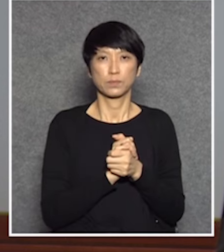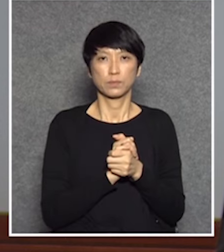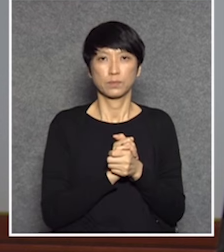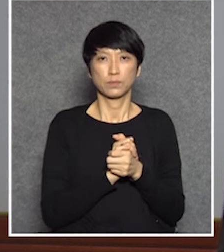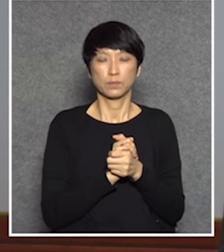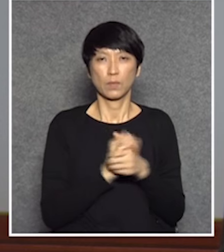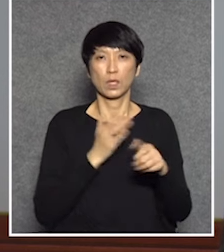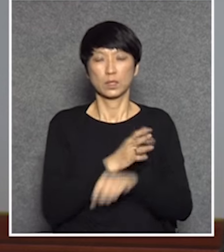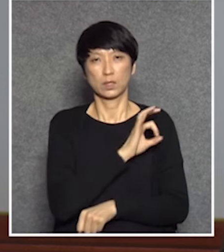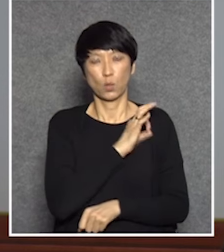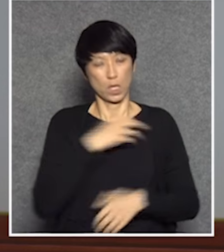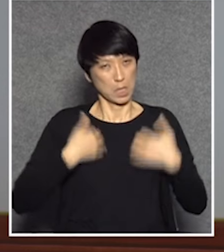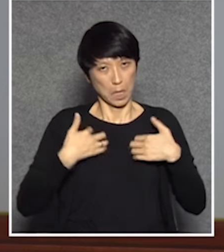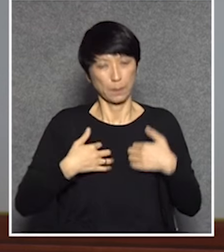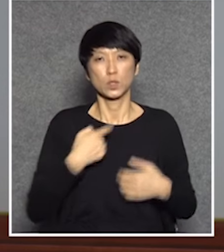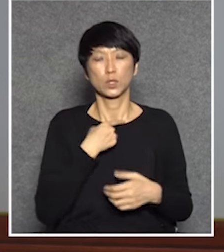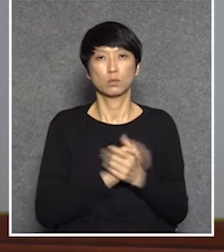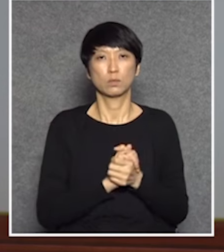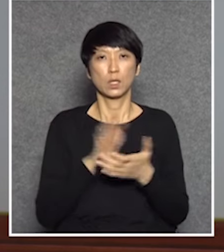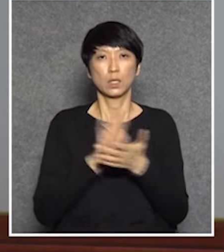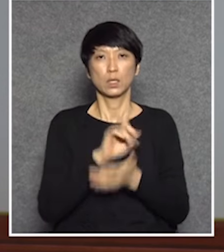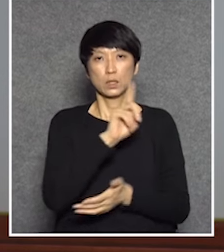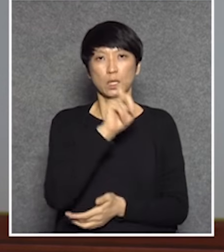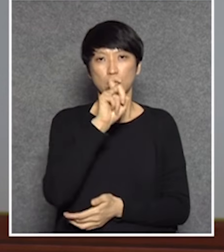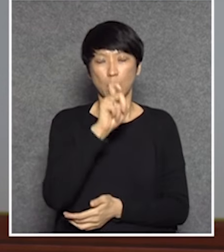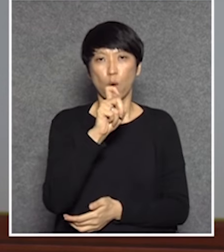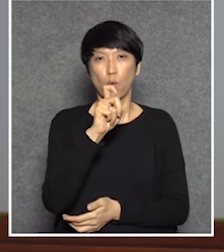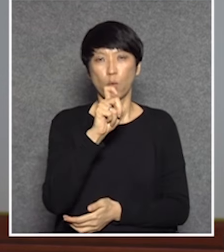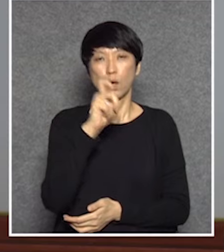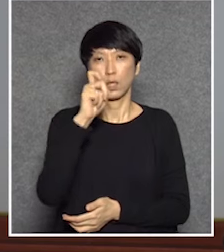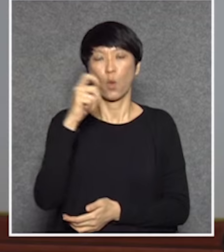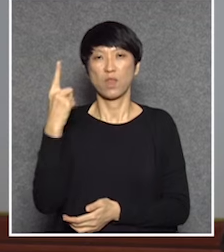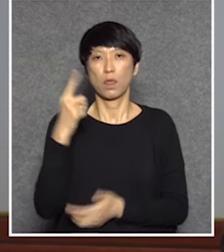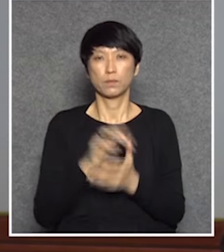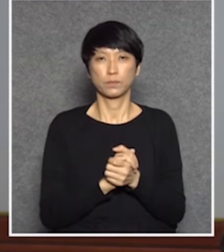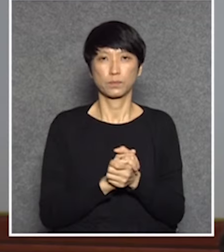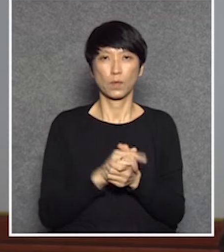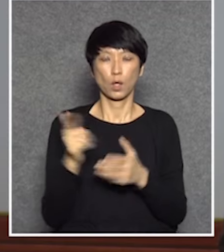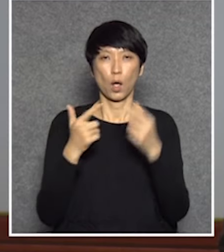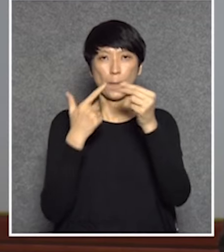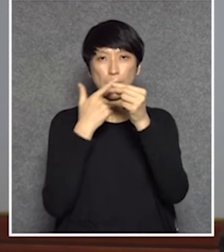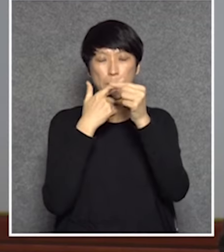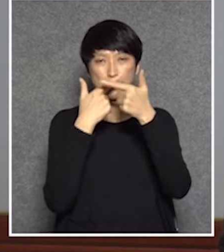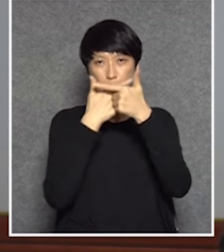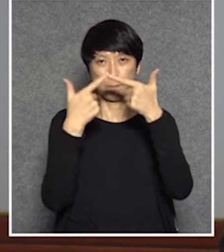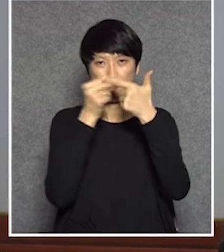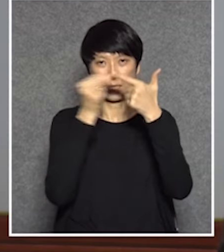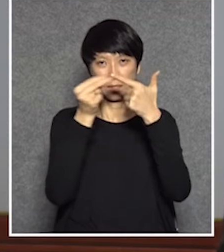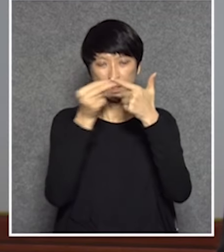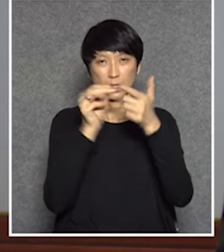社會的當務之急。主席，這個就是1991年的，他這個87年講完之後呢，我跳了幾年免得